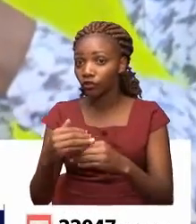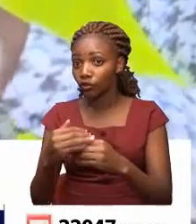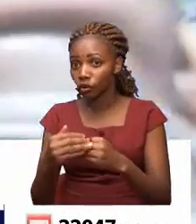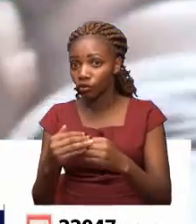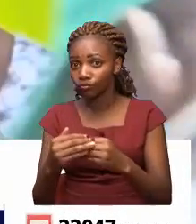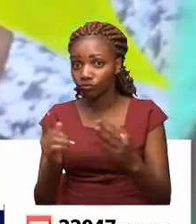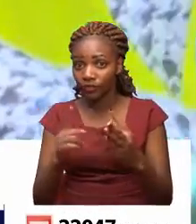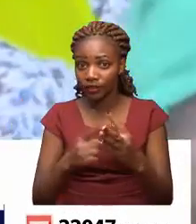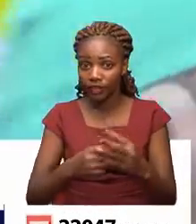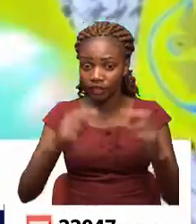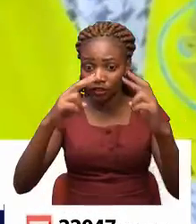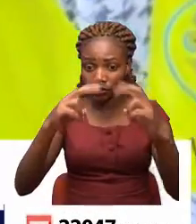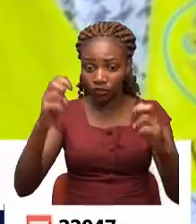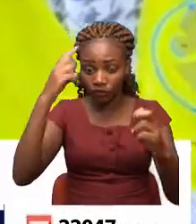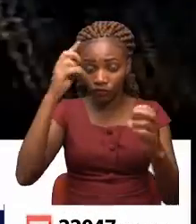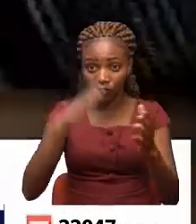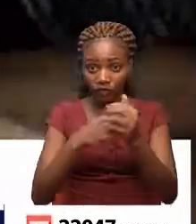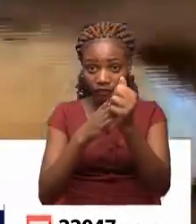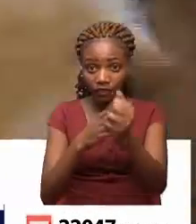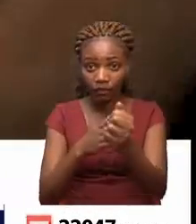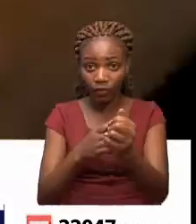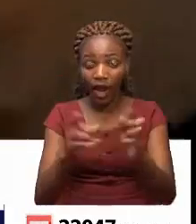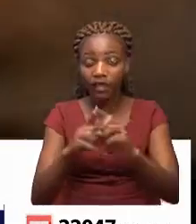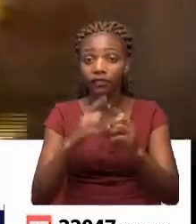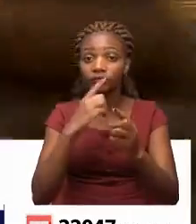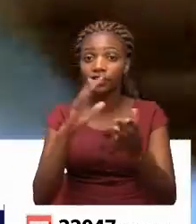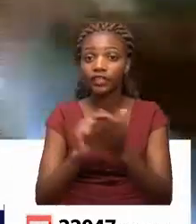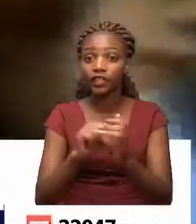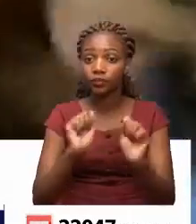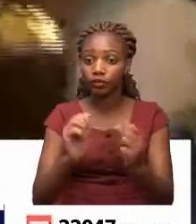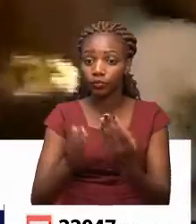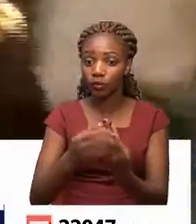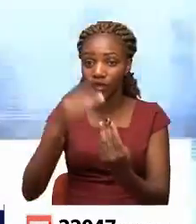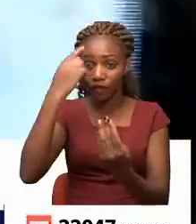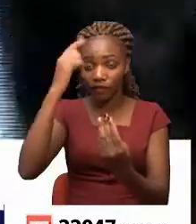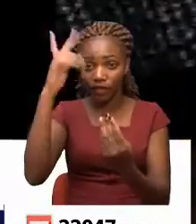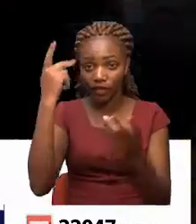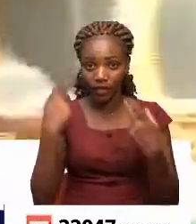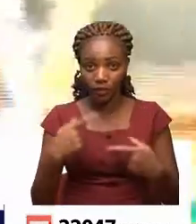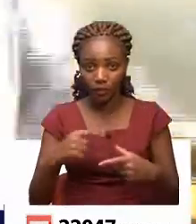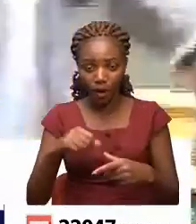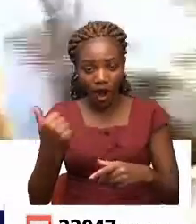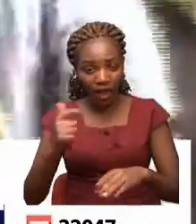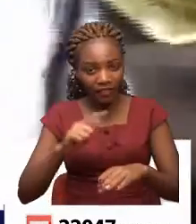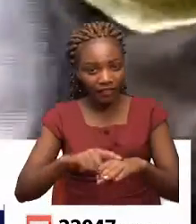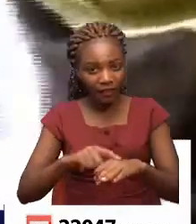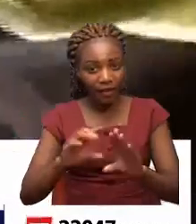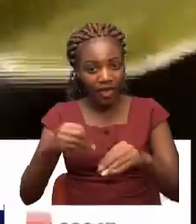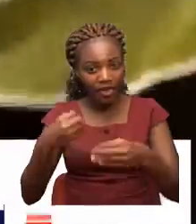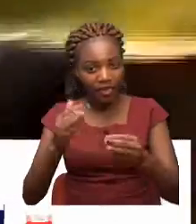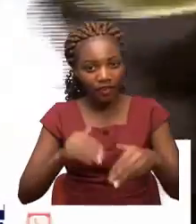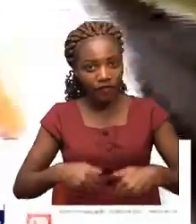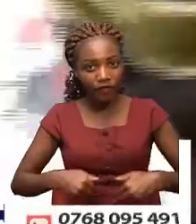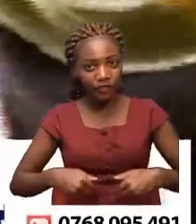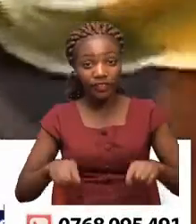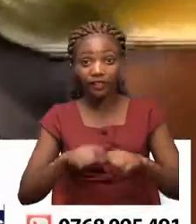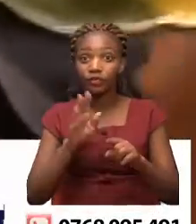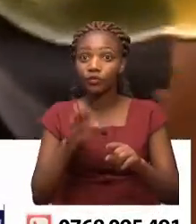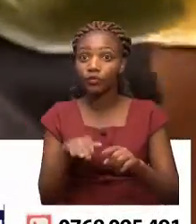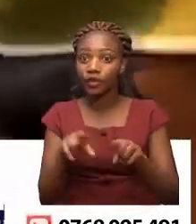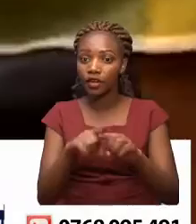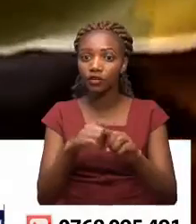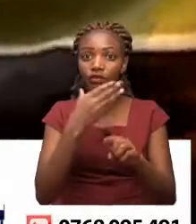kama mwanasiasa aliye maslah ya mwananchi mara kwa mara alapa vijana wanawake kwa wana hela